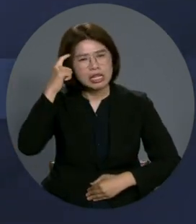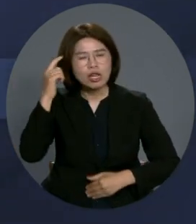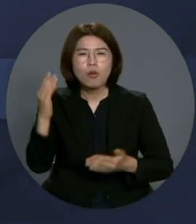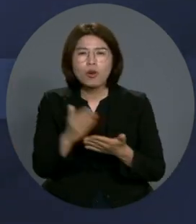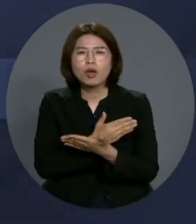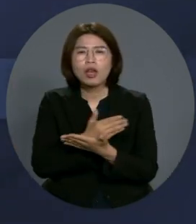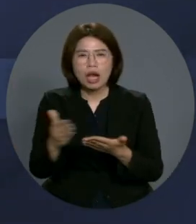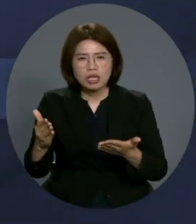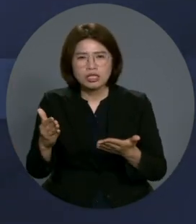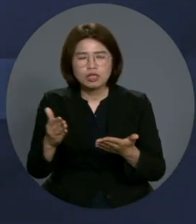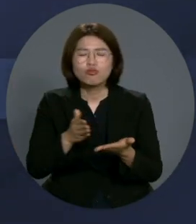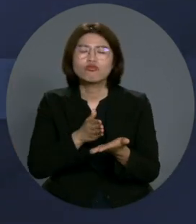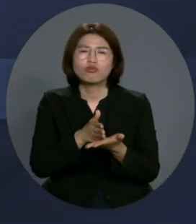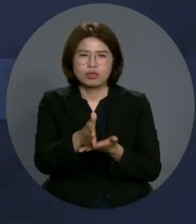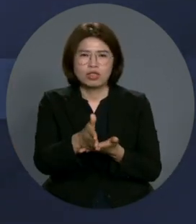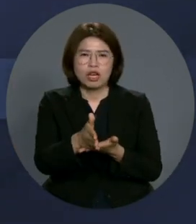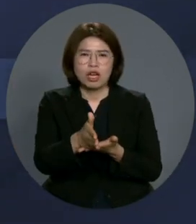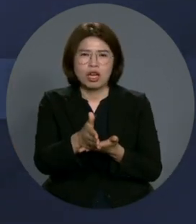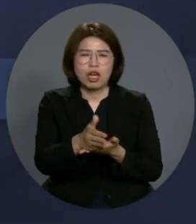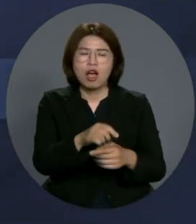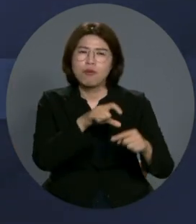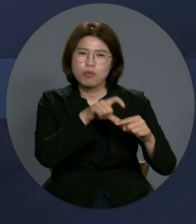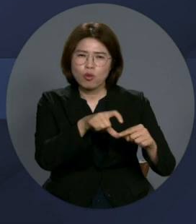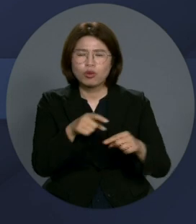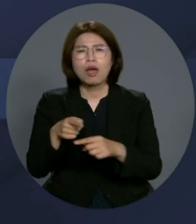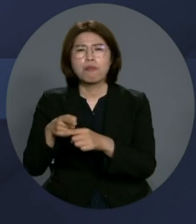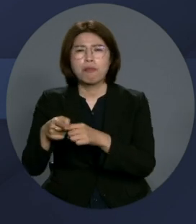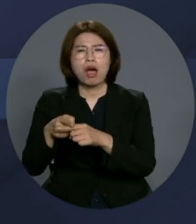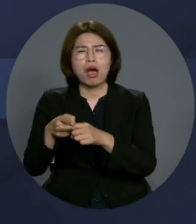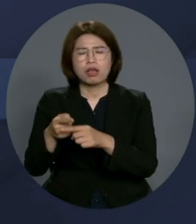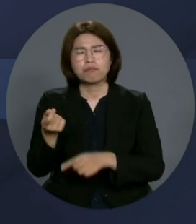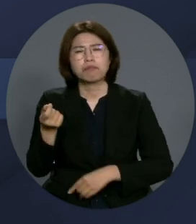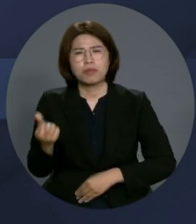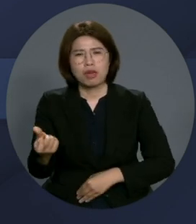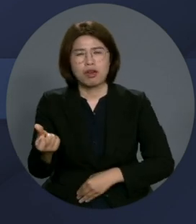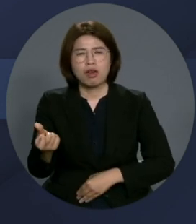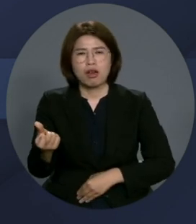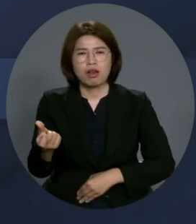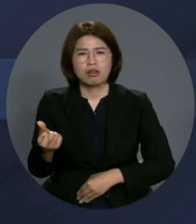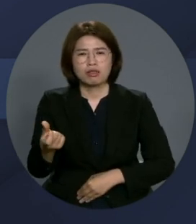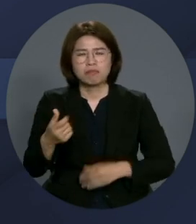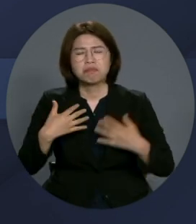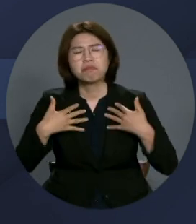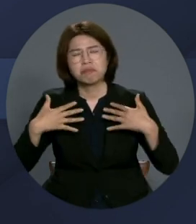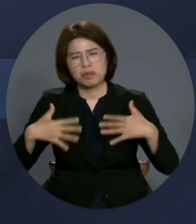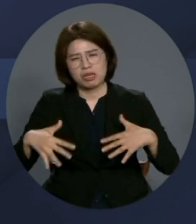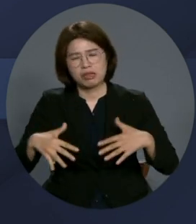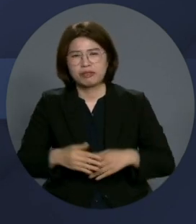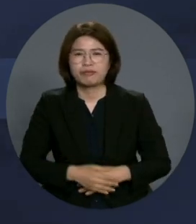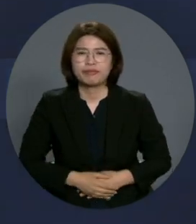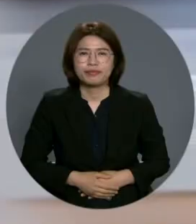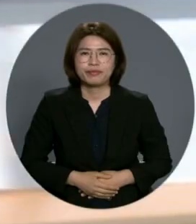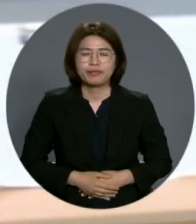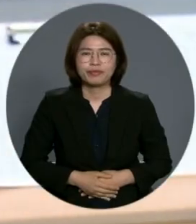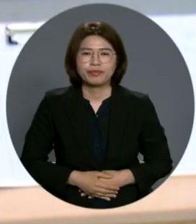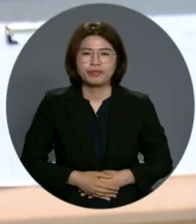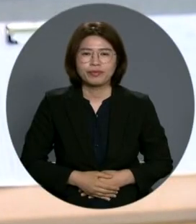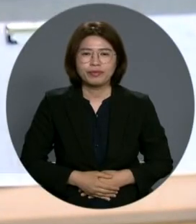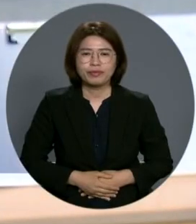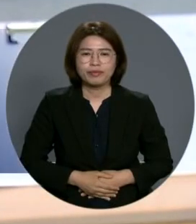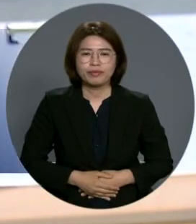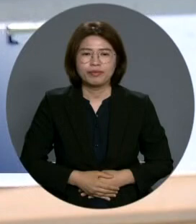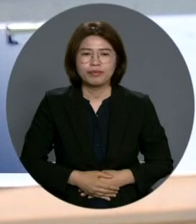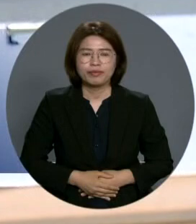문해력을 측정하는 분야에서는 OECD 평균의 절반 수준에 그치며 매우 취약한 것으로 나타나고 있습니다.